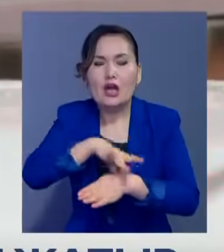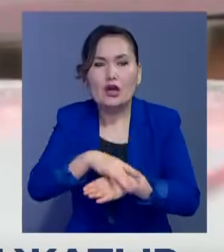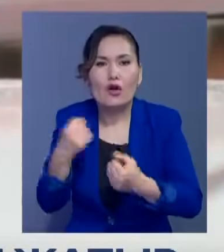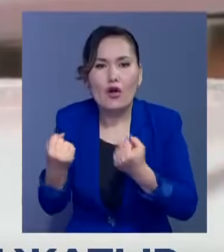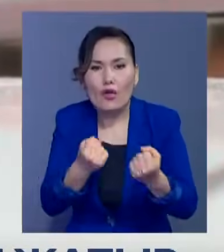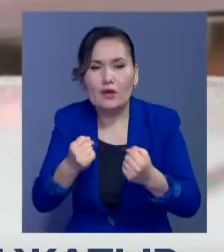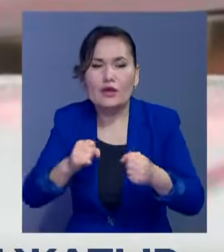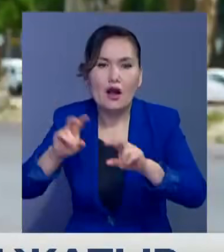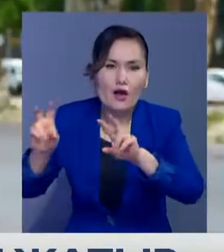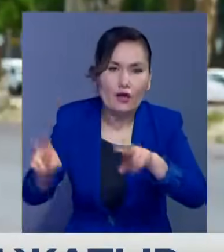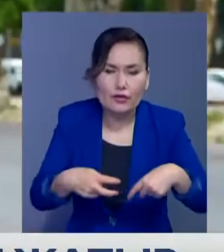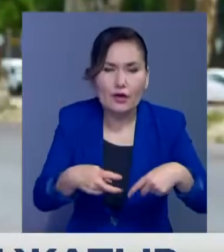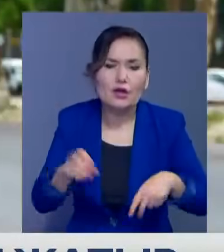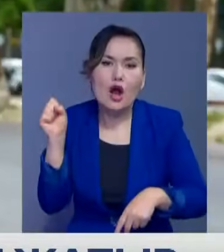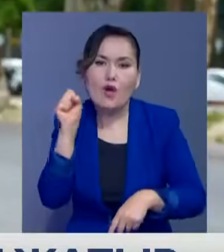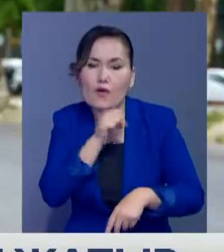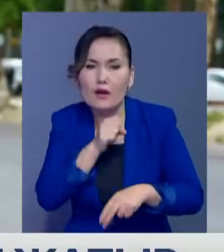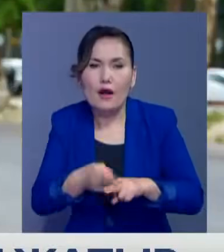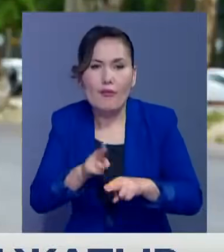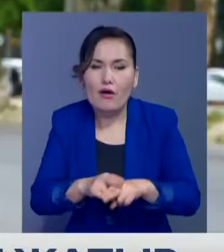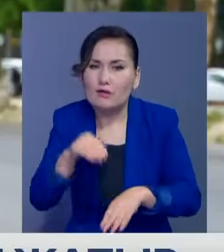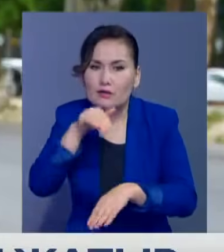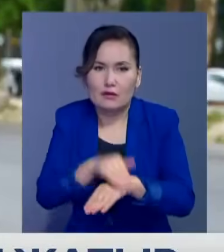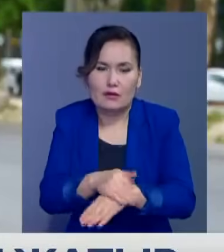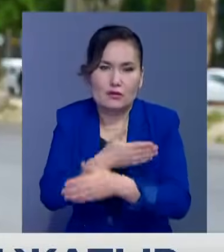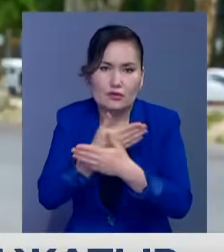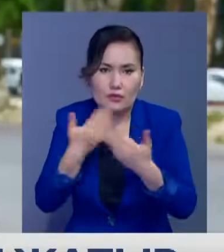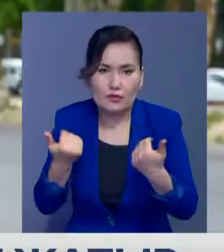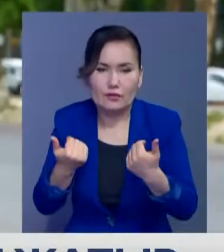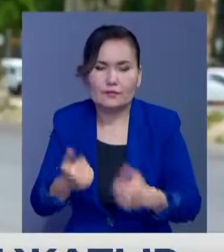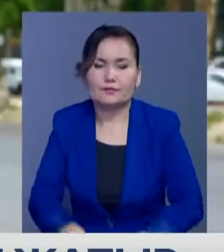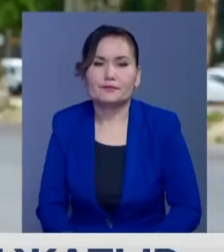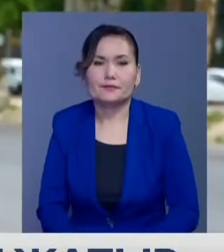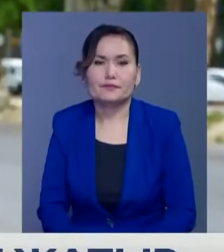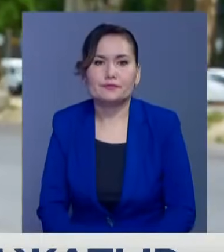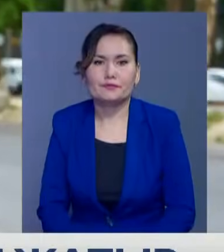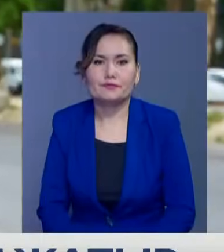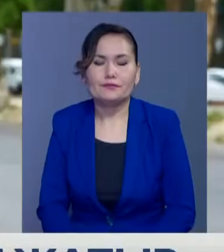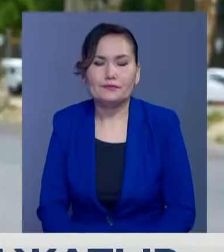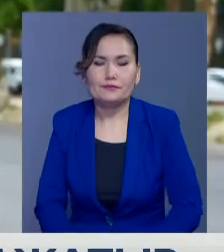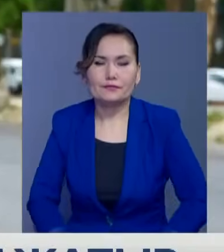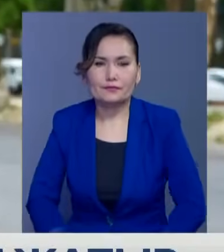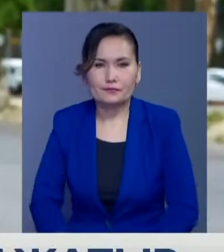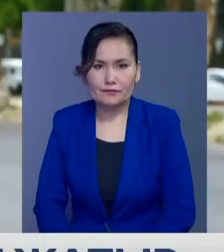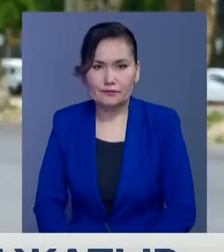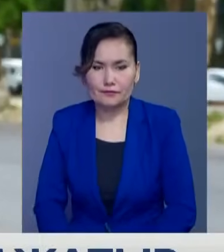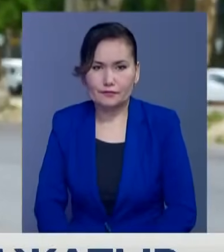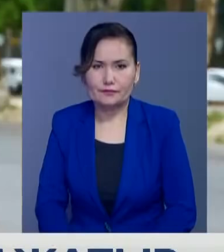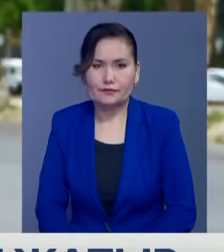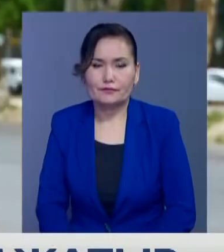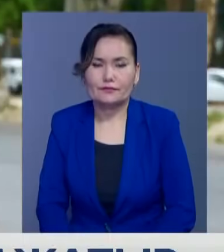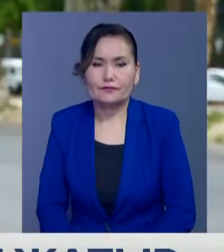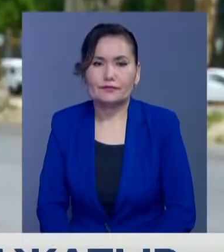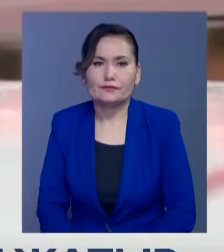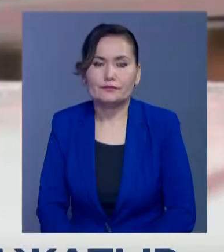әлде қарақшылық шабуыл жасаудың бірде-бір дерегі анықталмаған екен. Өзбекстан астанасы Ташкенттен Жасын Біркенов және Қалежан